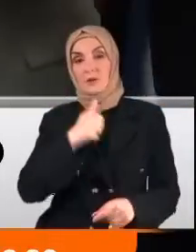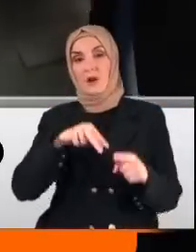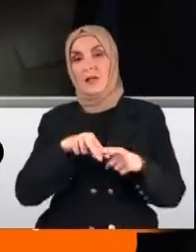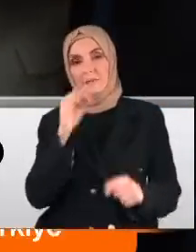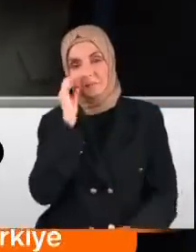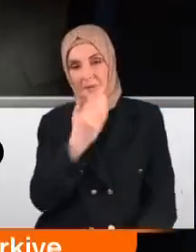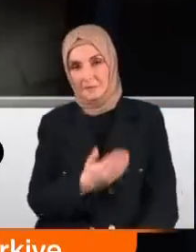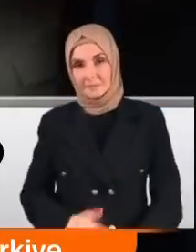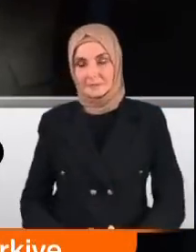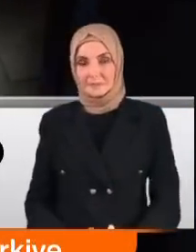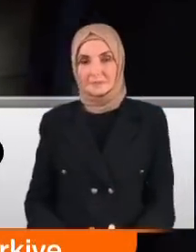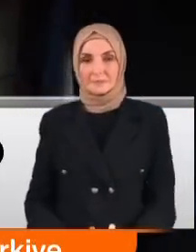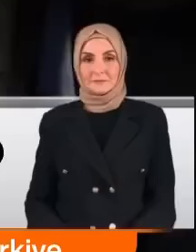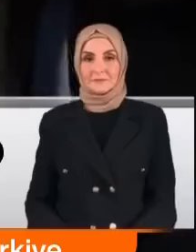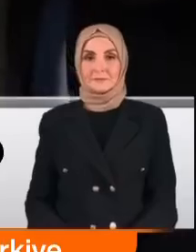Babacan.